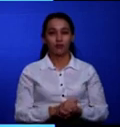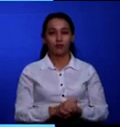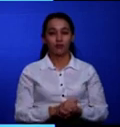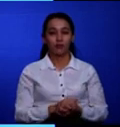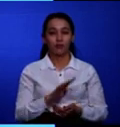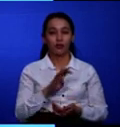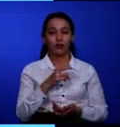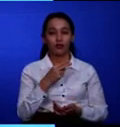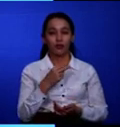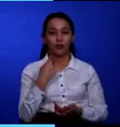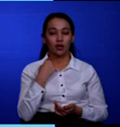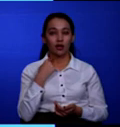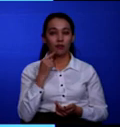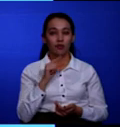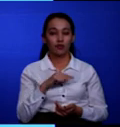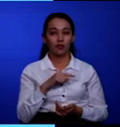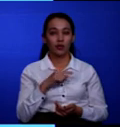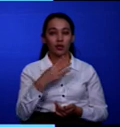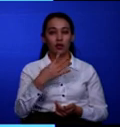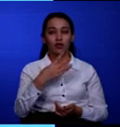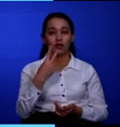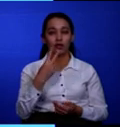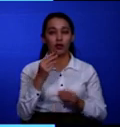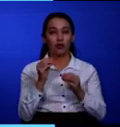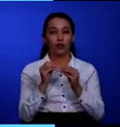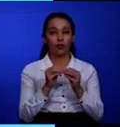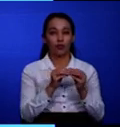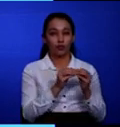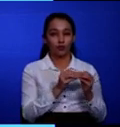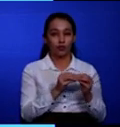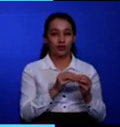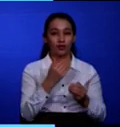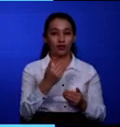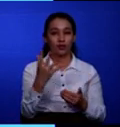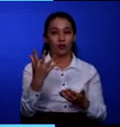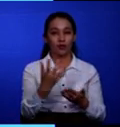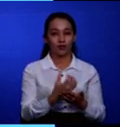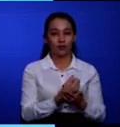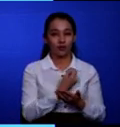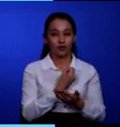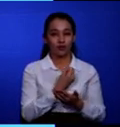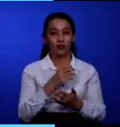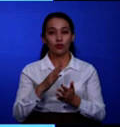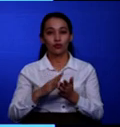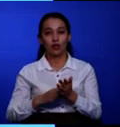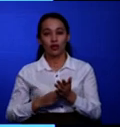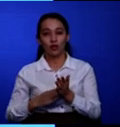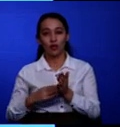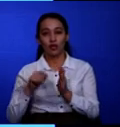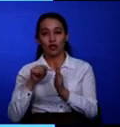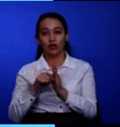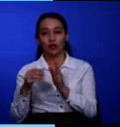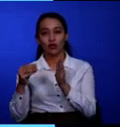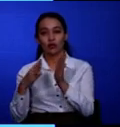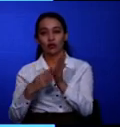Demak, 420 soni bu 42 ta 10 lik degani, siz buni topib oldingiz. 90 esa 9 ta 10 lik